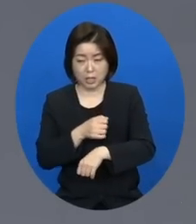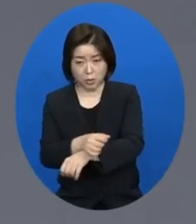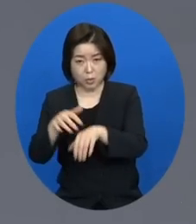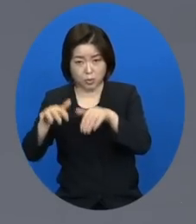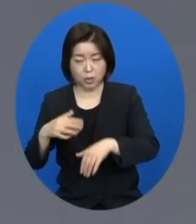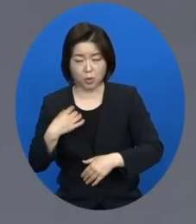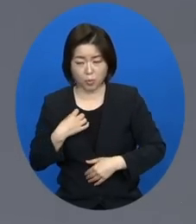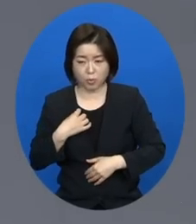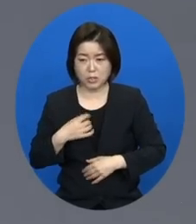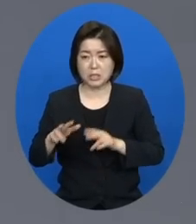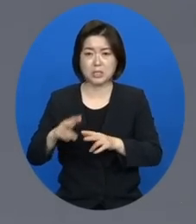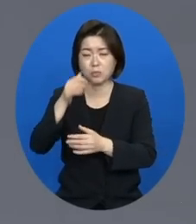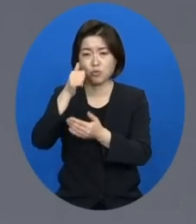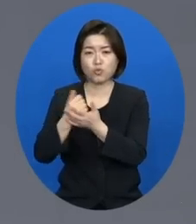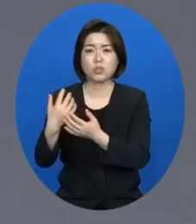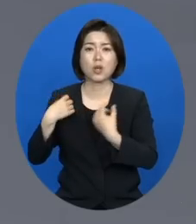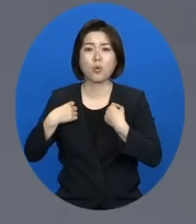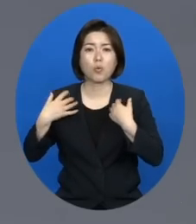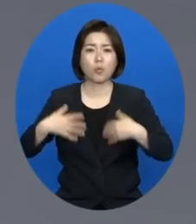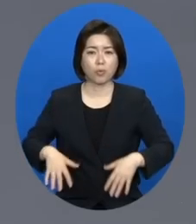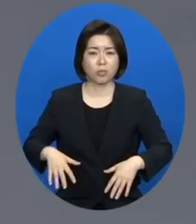다음엔 죄수복.